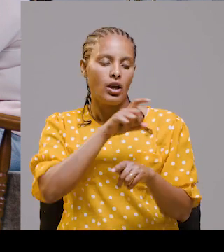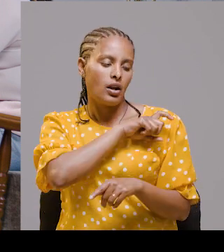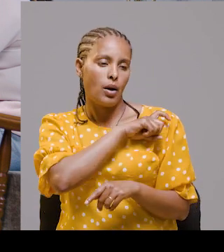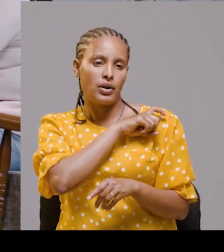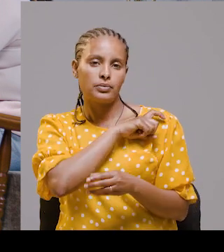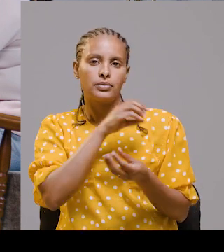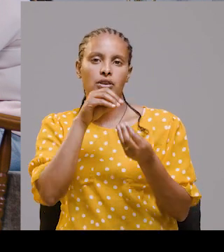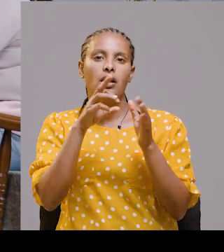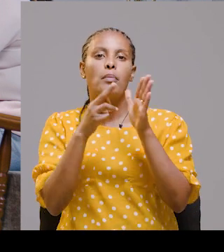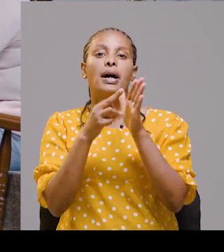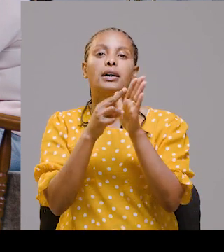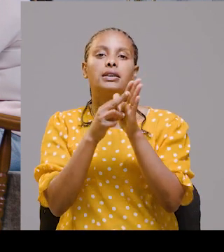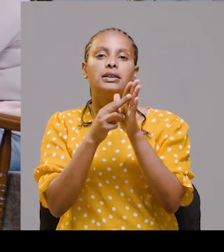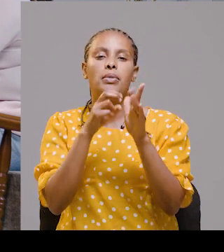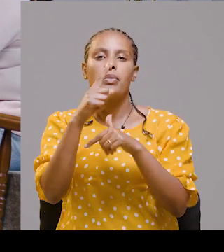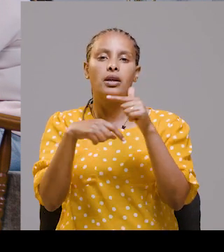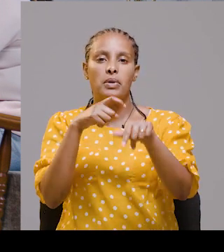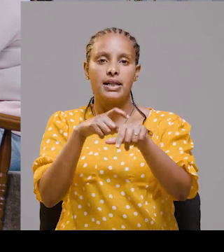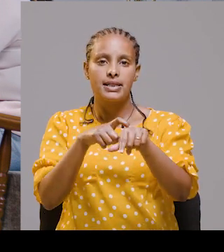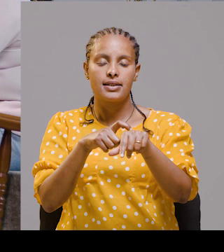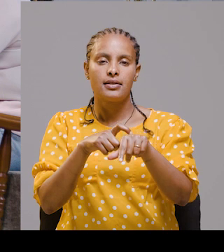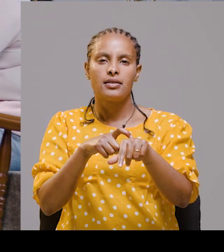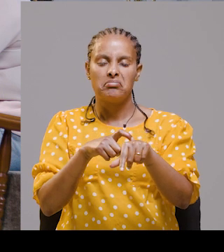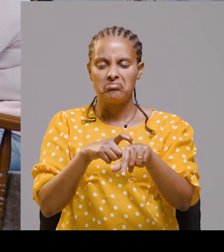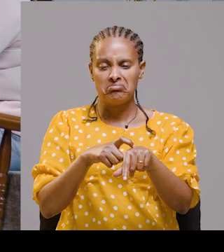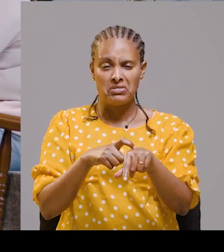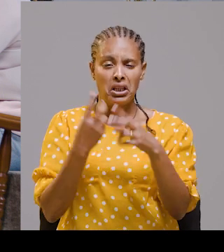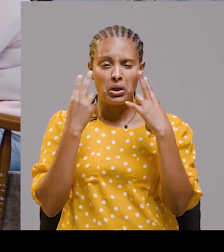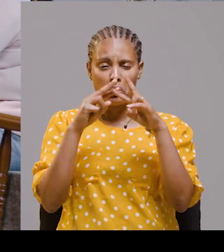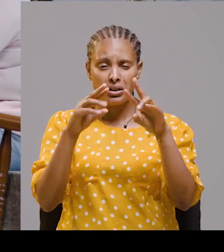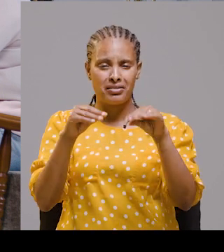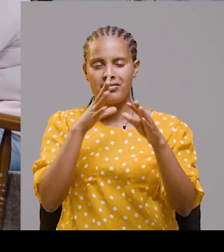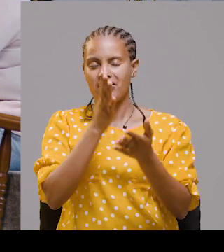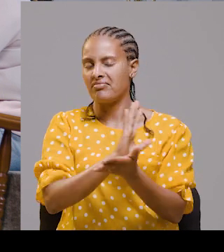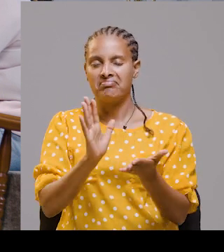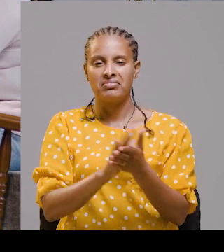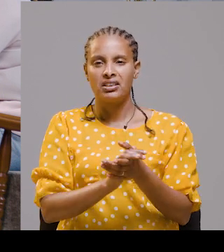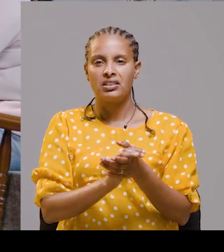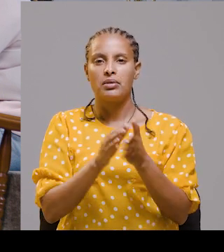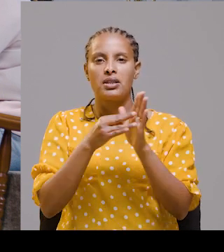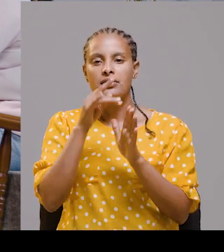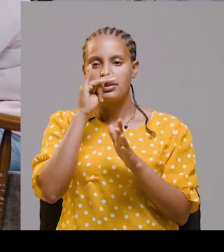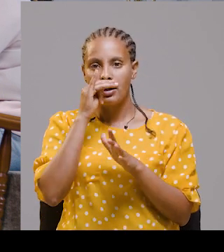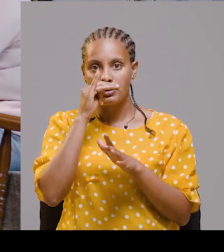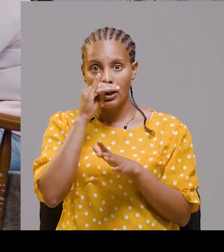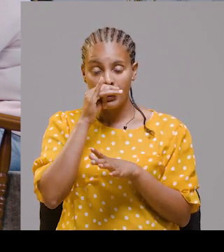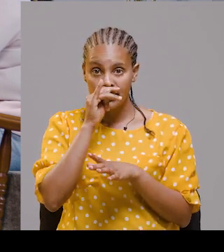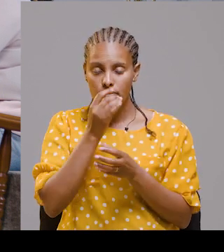ከፖሊስም ባለፈ ወደ ሕግም ሲካሄድ ማለት ነው ሴንሲቲቪቲ ላይ ችግር አለ። ለምሳሌ ሕጻናቶች አሁን